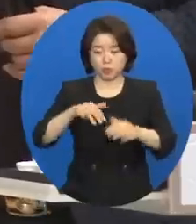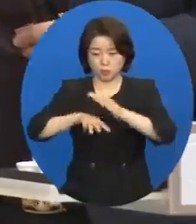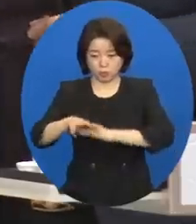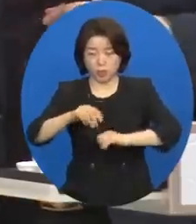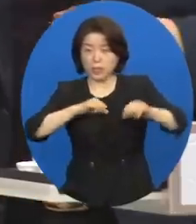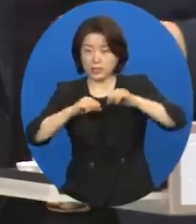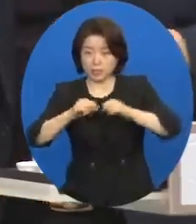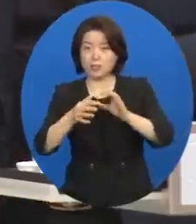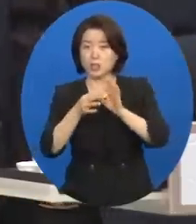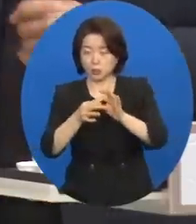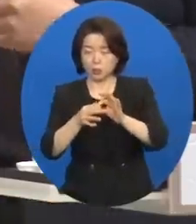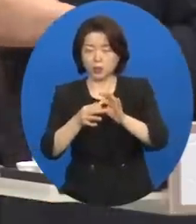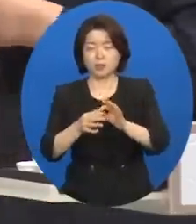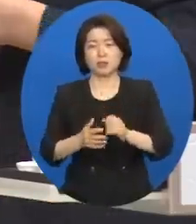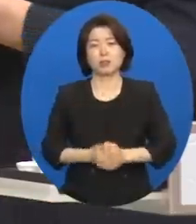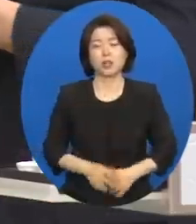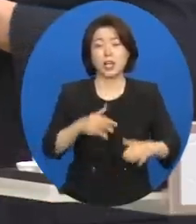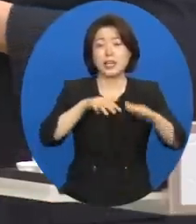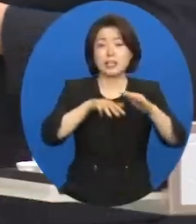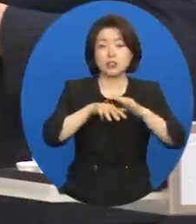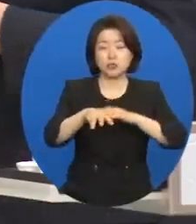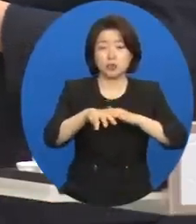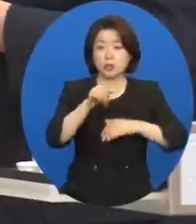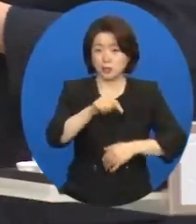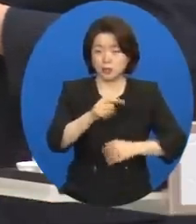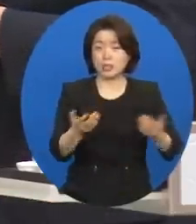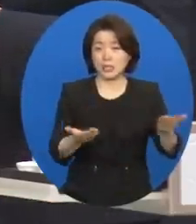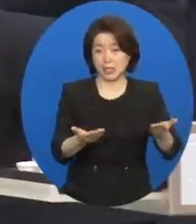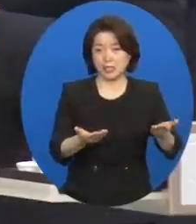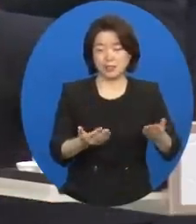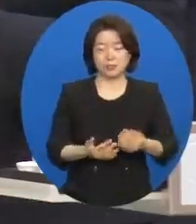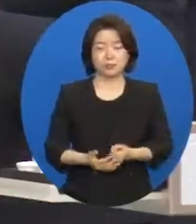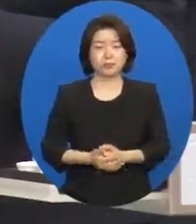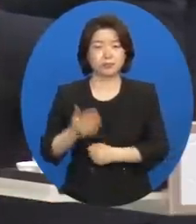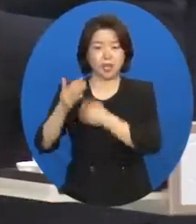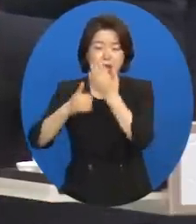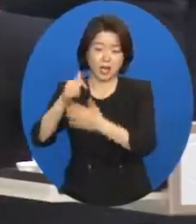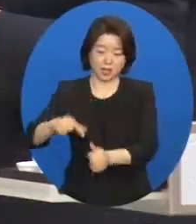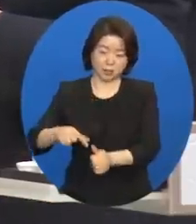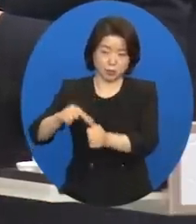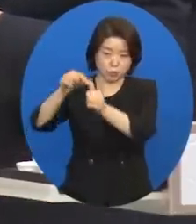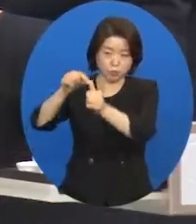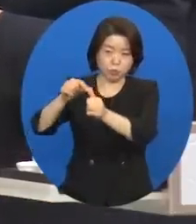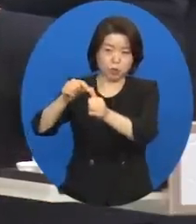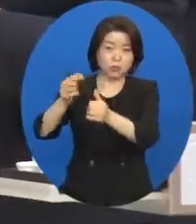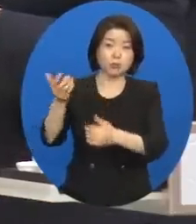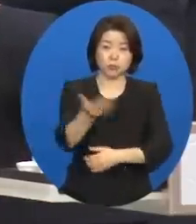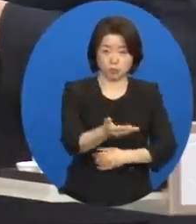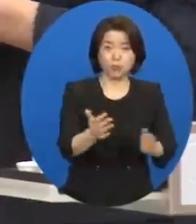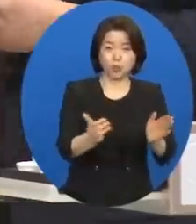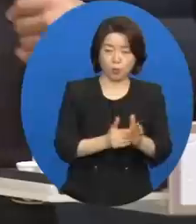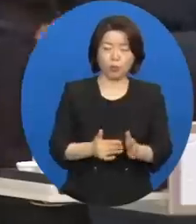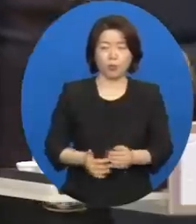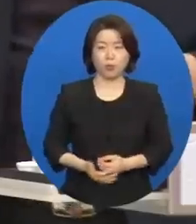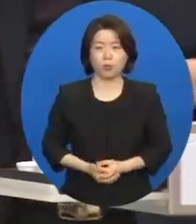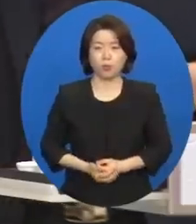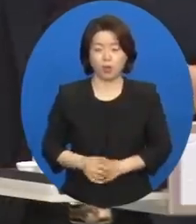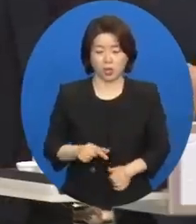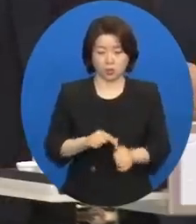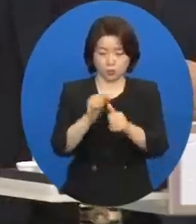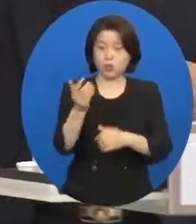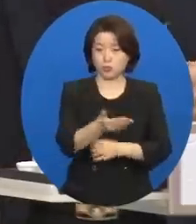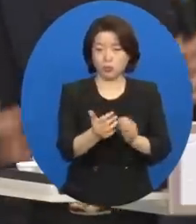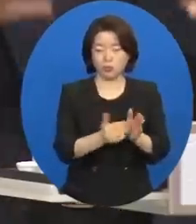통해서 출애굽을 통해 가지고 하나님이 구원을 베풀어 주셨죠. 구원을